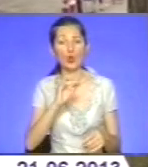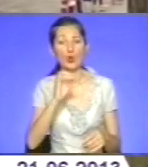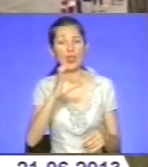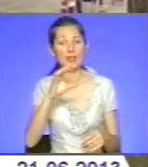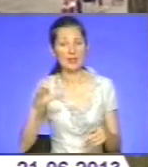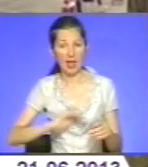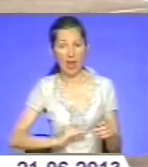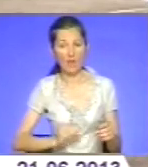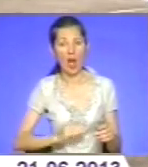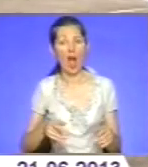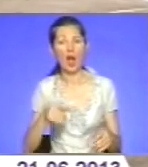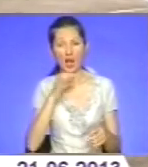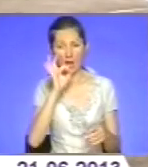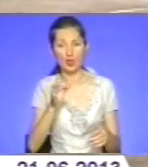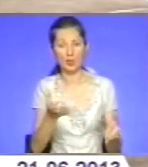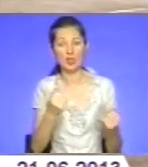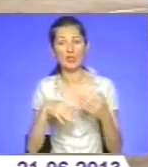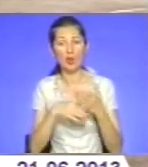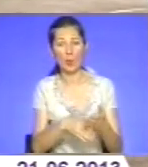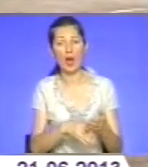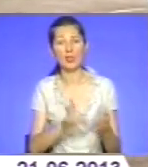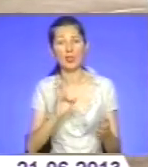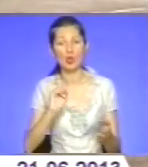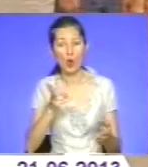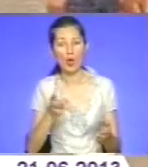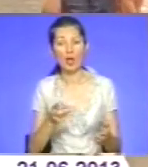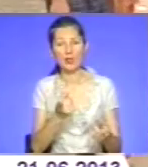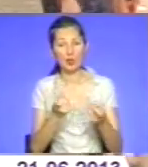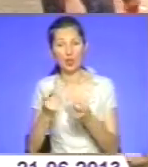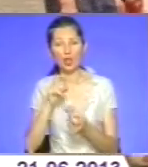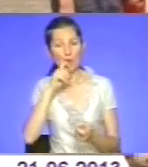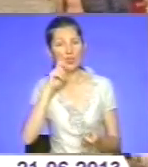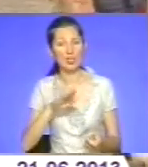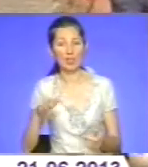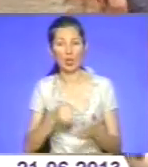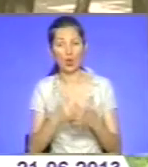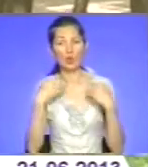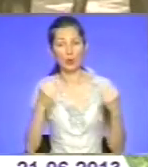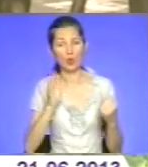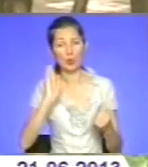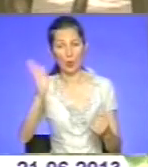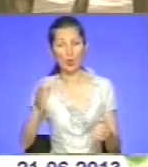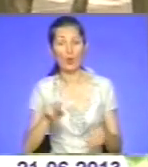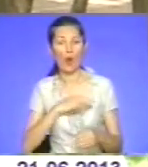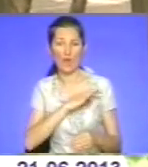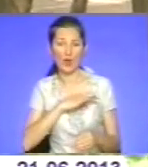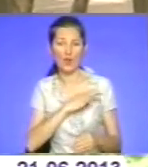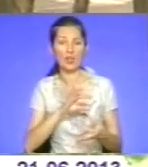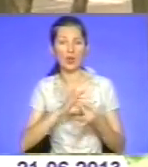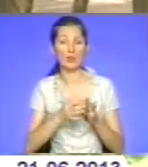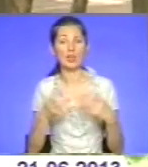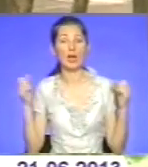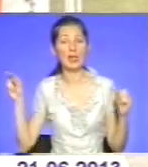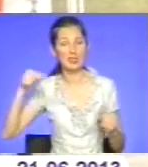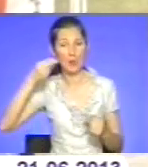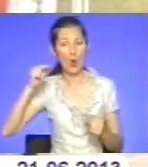взялися допомагати НОК залучати українських дітей до спорту, аби у майбутньому виховати з них олімпійців. Мовляв, із сучасних